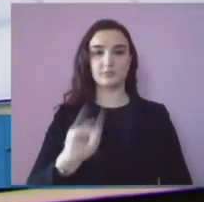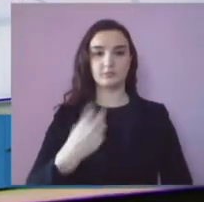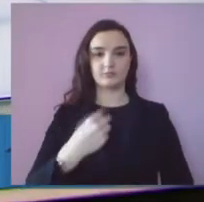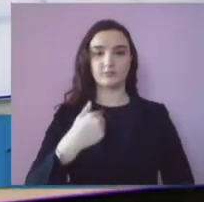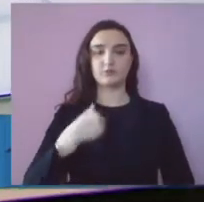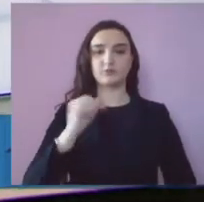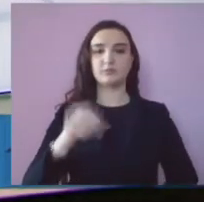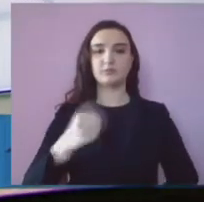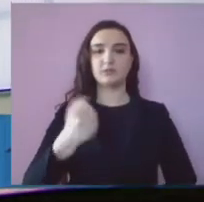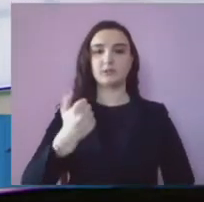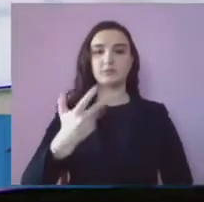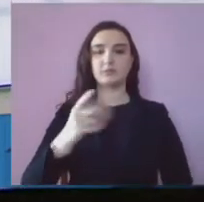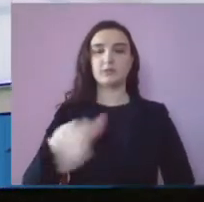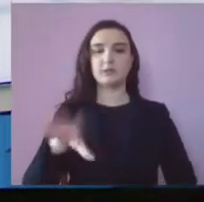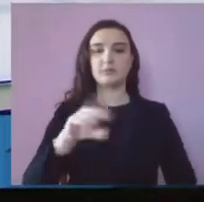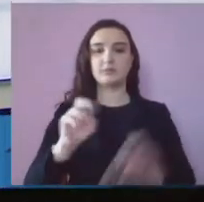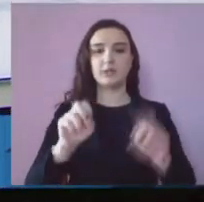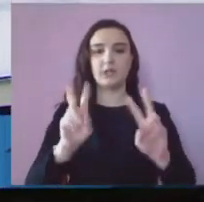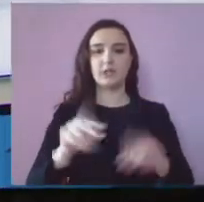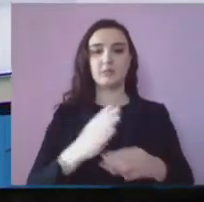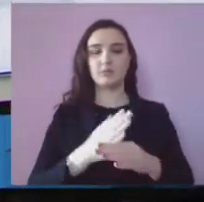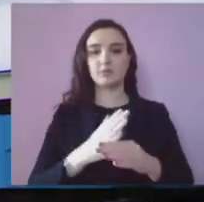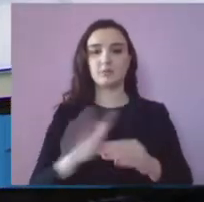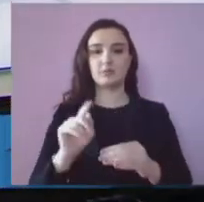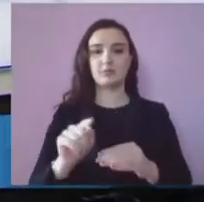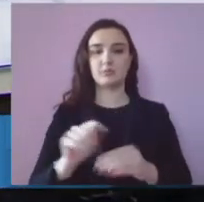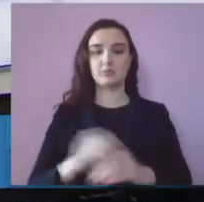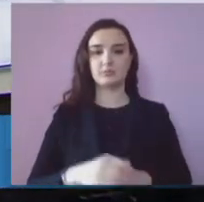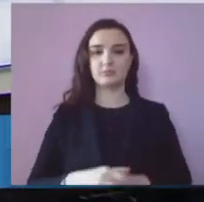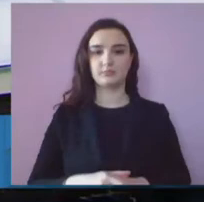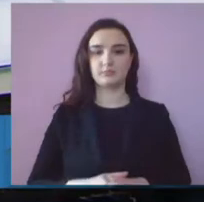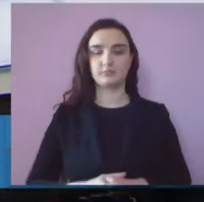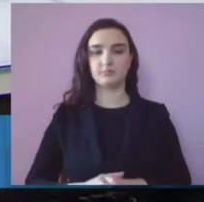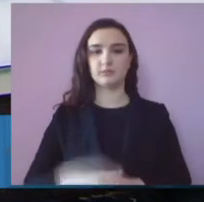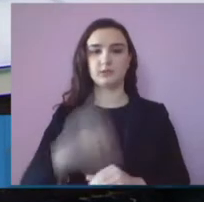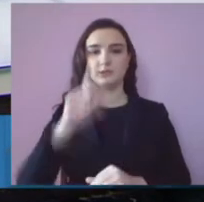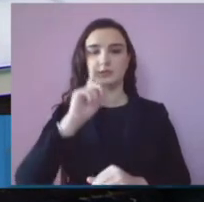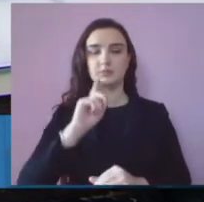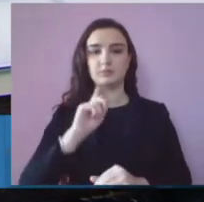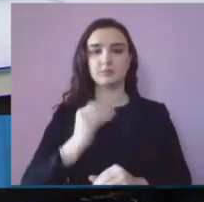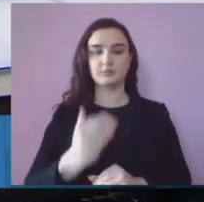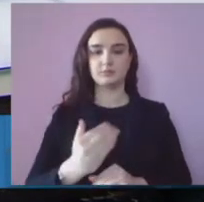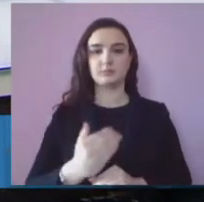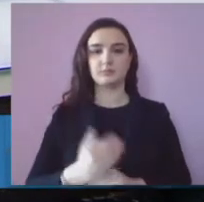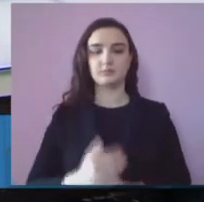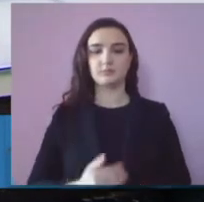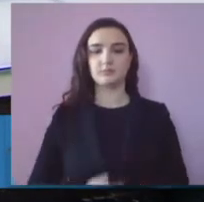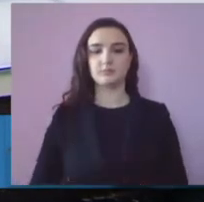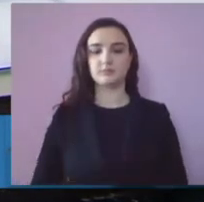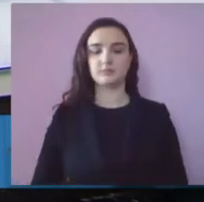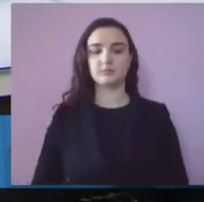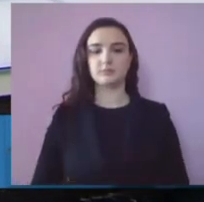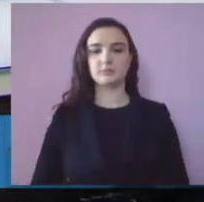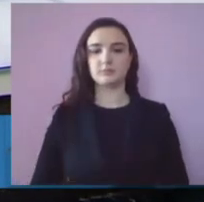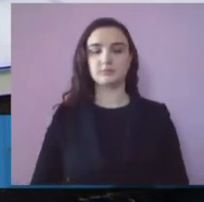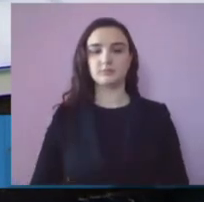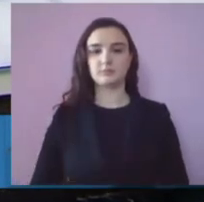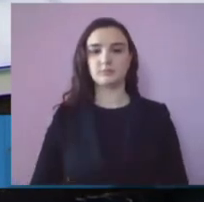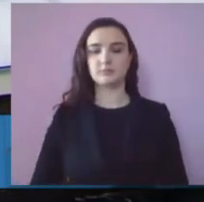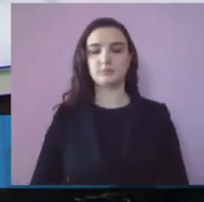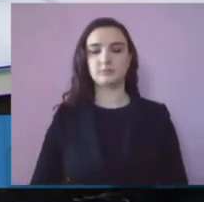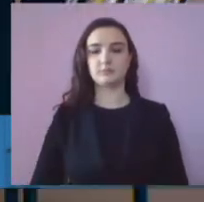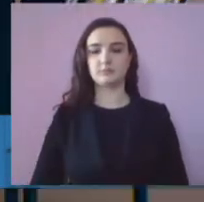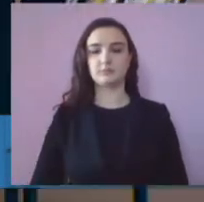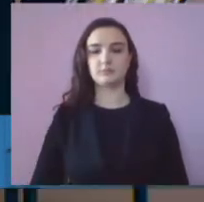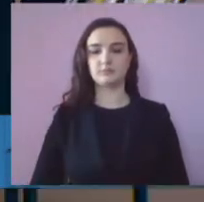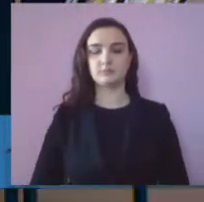ფაქტი საგანგებოდ გამოვყო და ამას ყოველთვის ვაკეთებ სიამოვნებით თქვენი სტუმრობის დროს. პირველი ის, რომ გადაცემის არსებობის მანძილზე